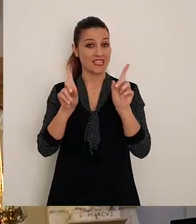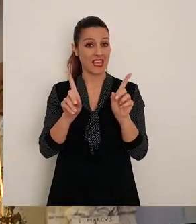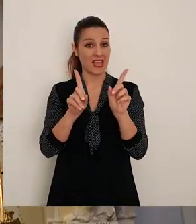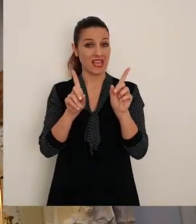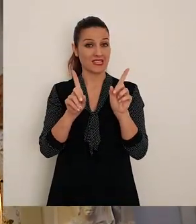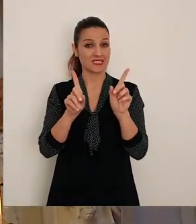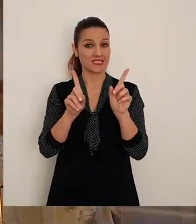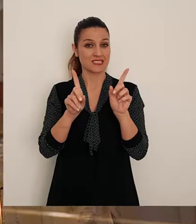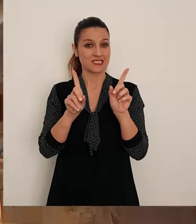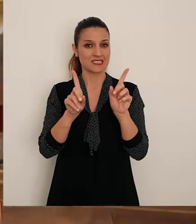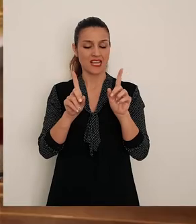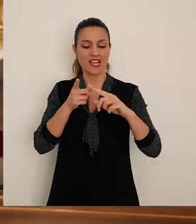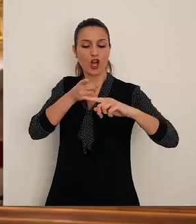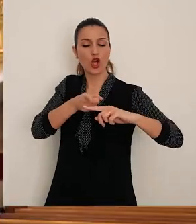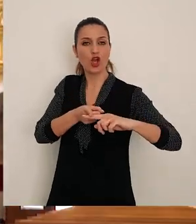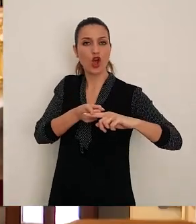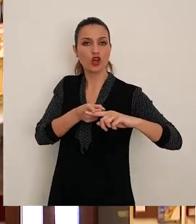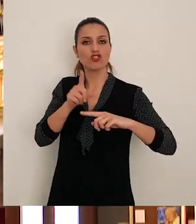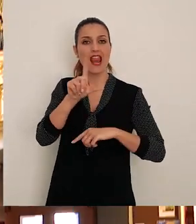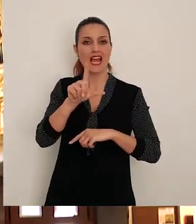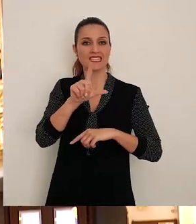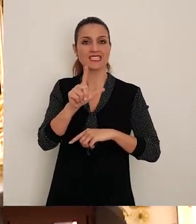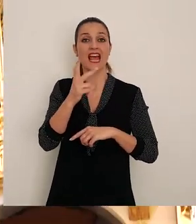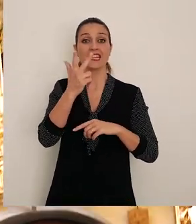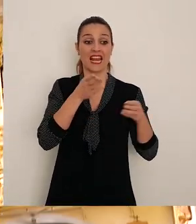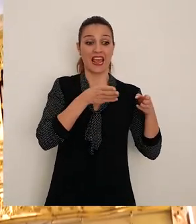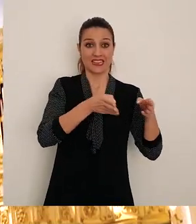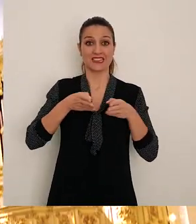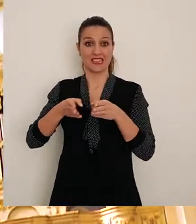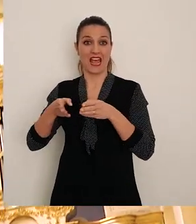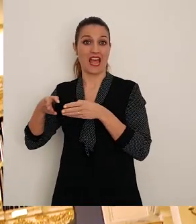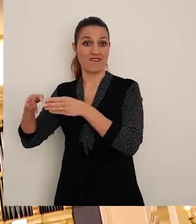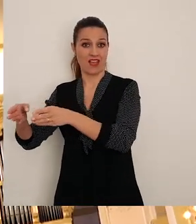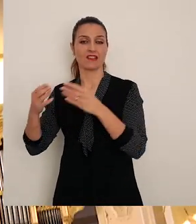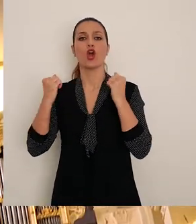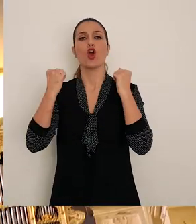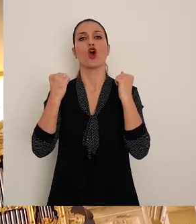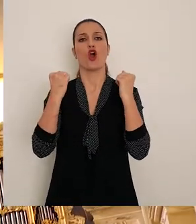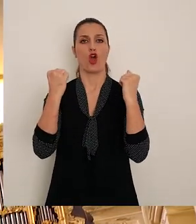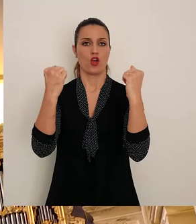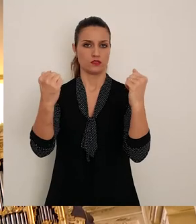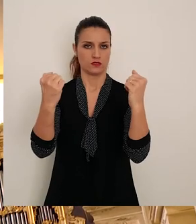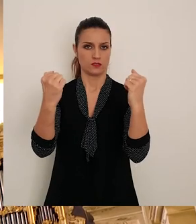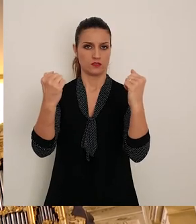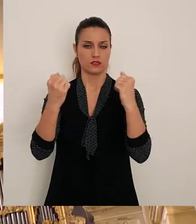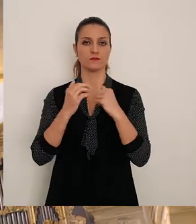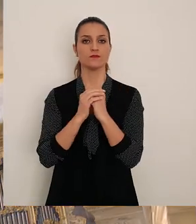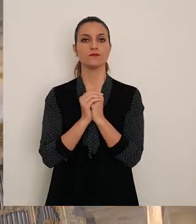La chiesa è caratterizzata da una pianta a croce latina a tre navate, divise e sorrette da colonne.